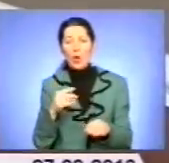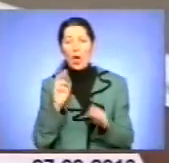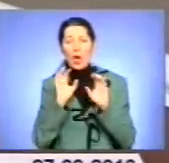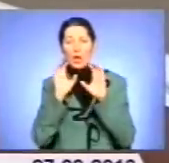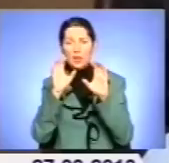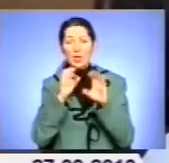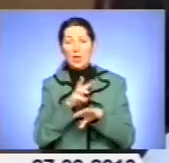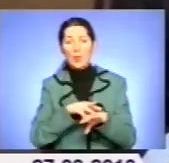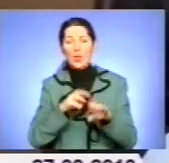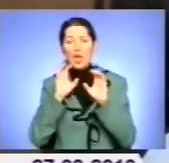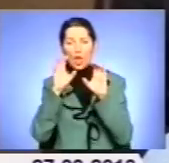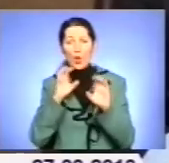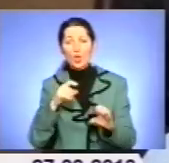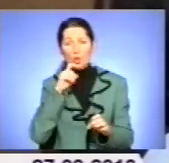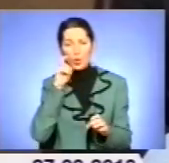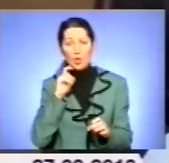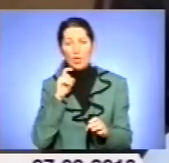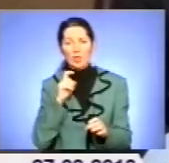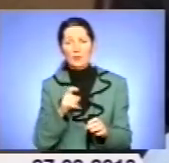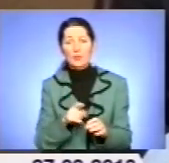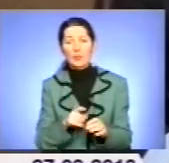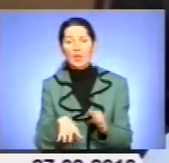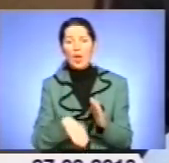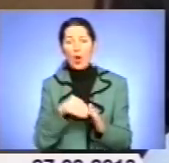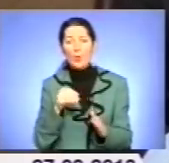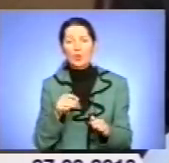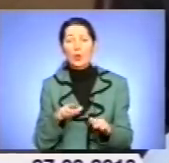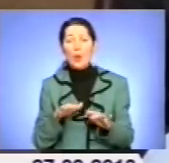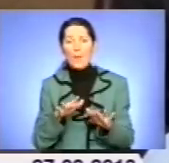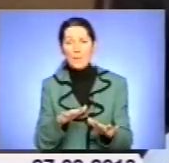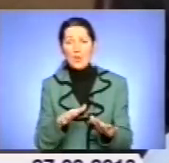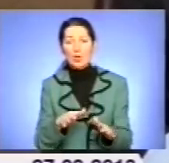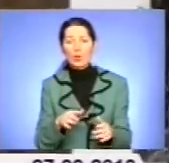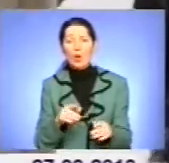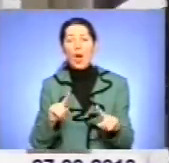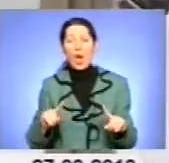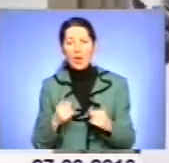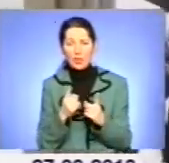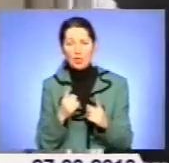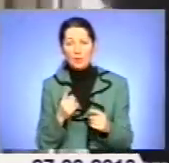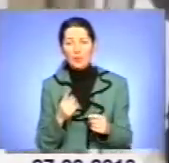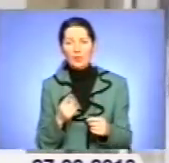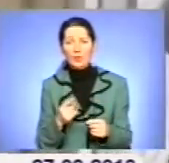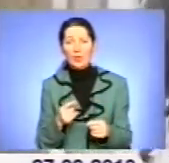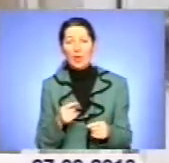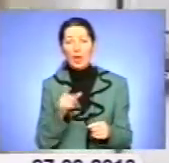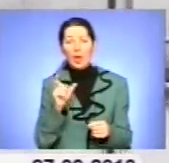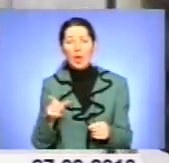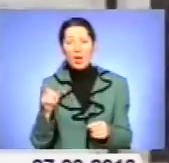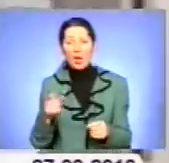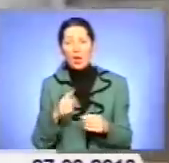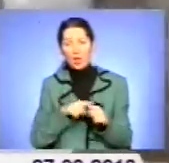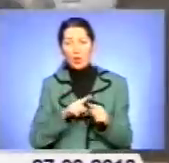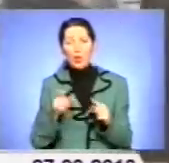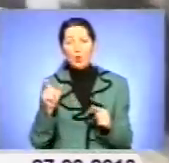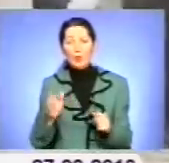кодексу України. В даний час відносно фігурантів обрано міру запобіжного заходу у вигляді арешту. Невдовзі вимагачі постануть перед судом.